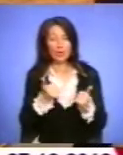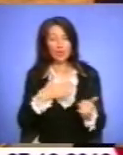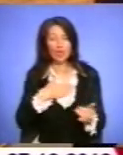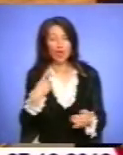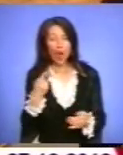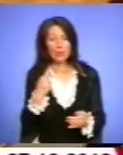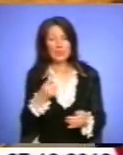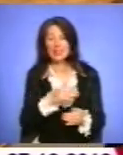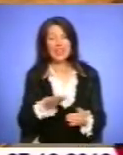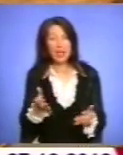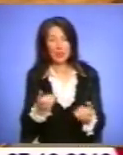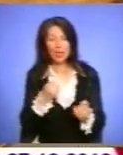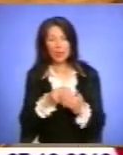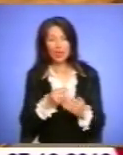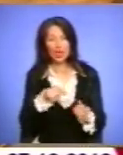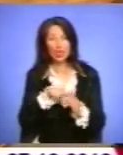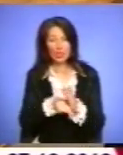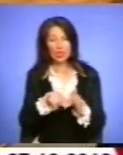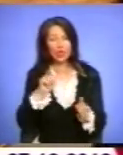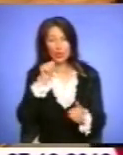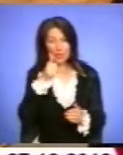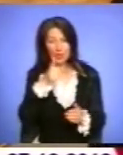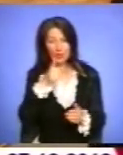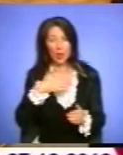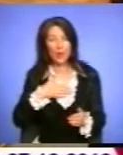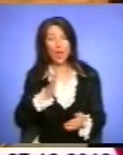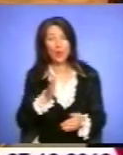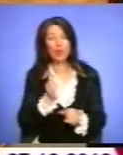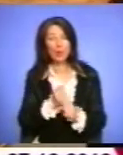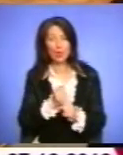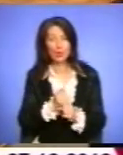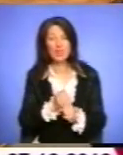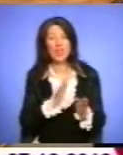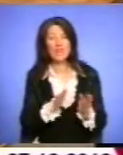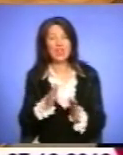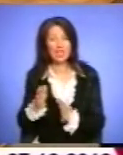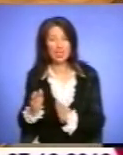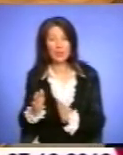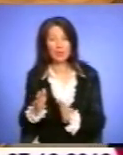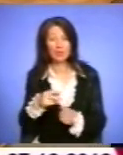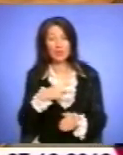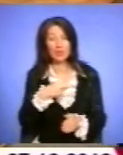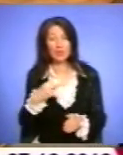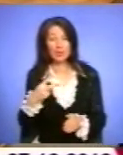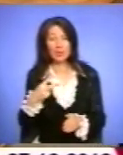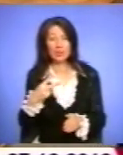області? Неприйняття бюджету – це значить, що завтра ми будемо працювати в режимі